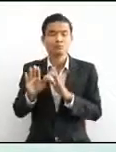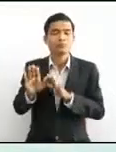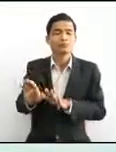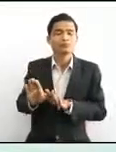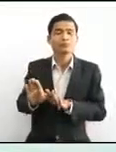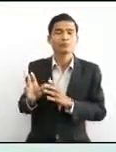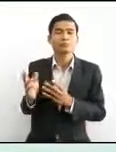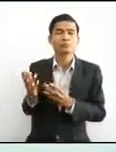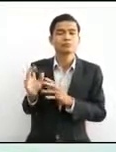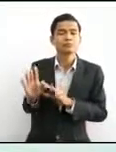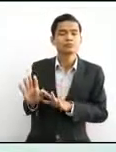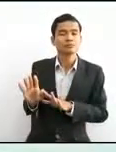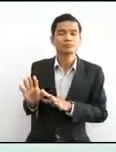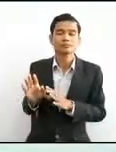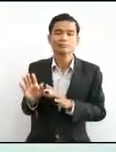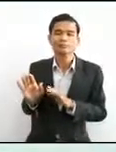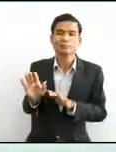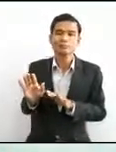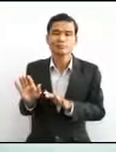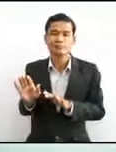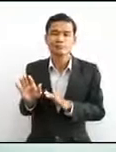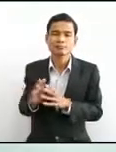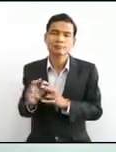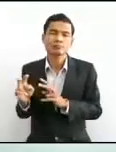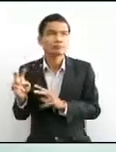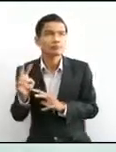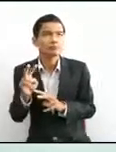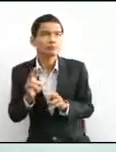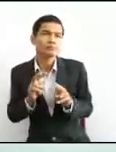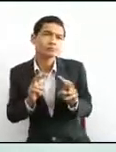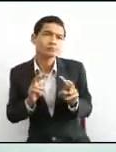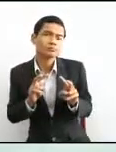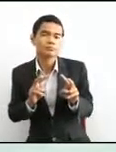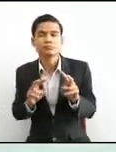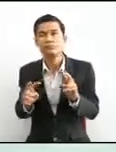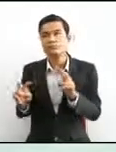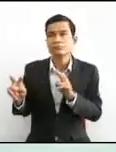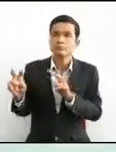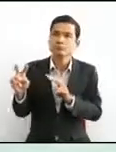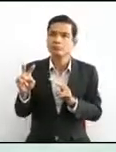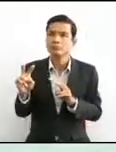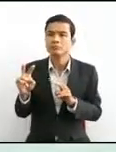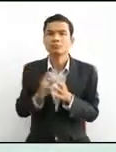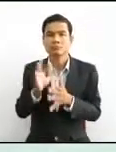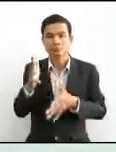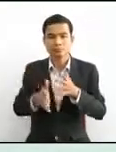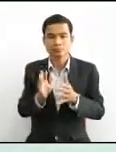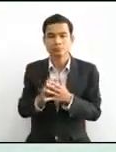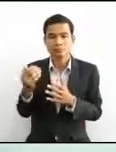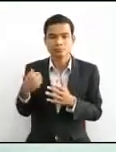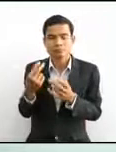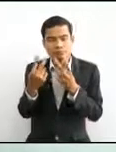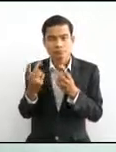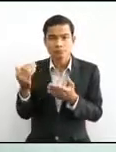ổng, mê nây thá, rê rừng, bằng ai bóng, bằng ổng. Con sẽ đọc